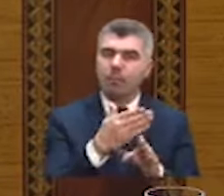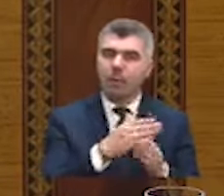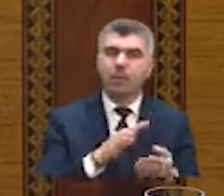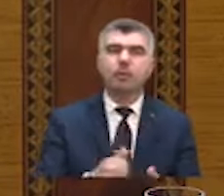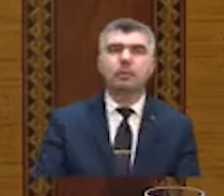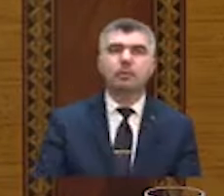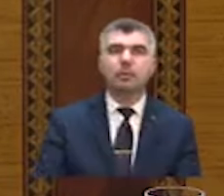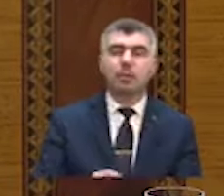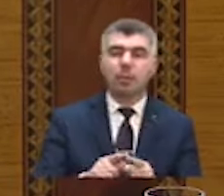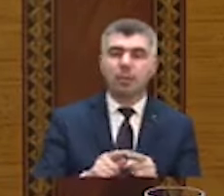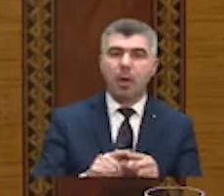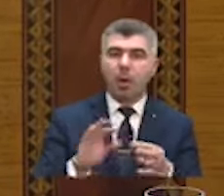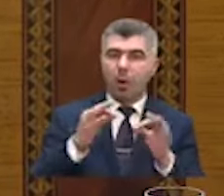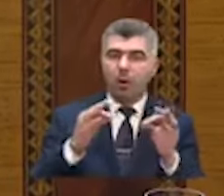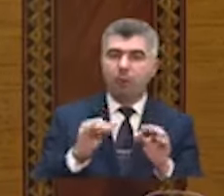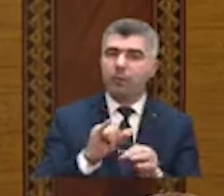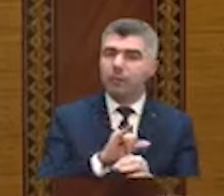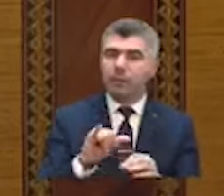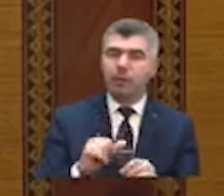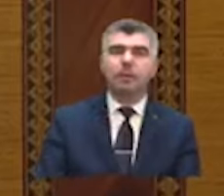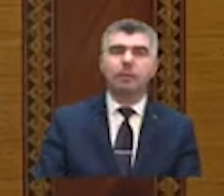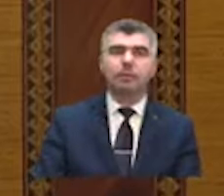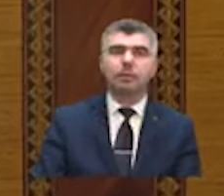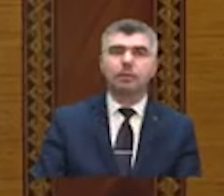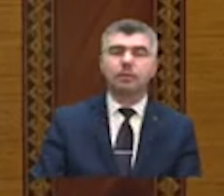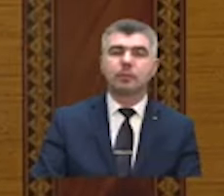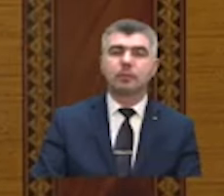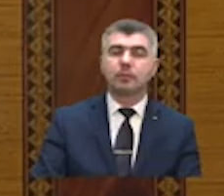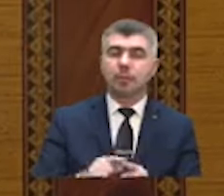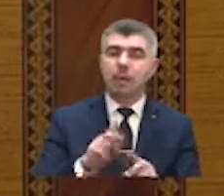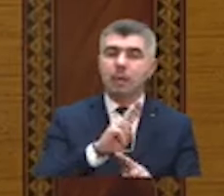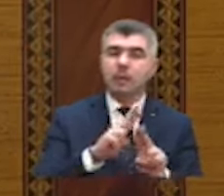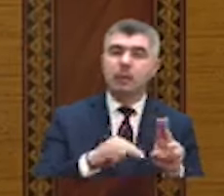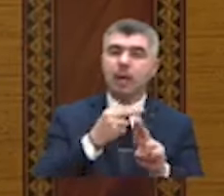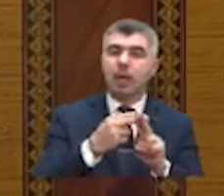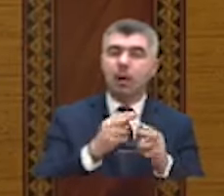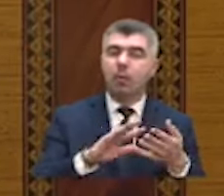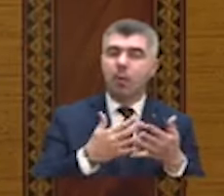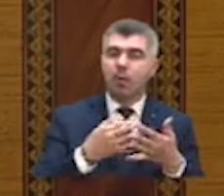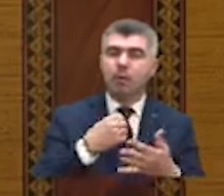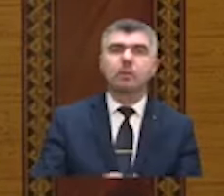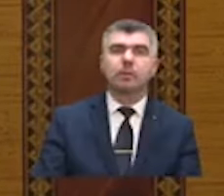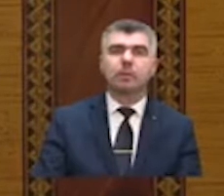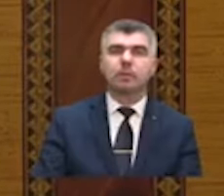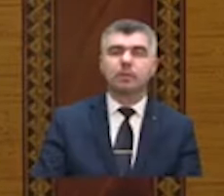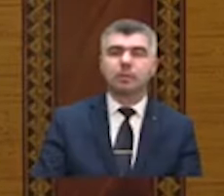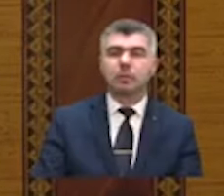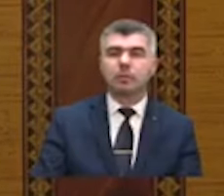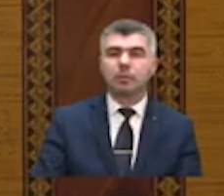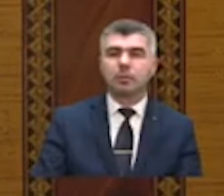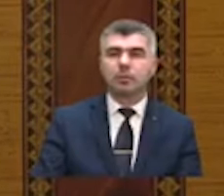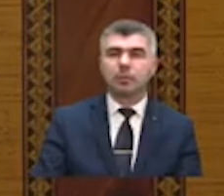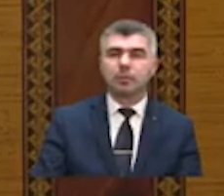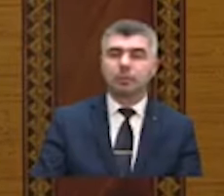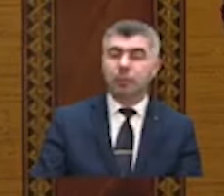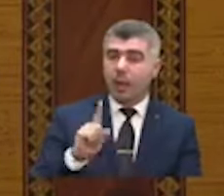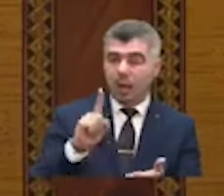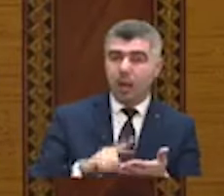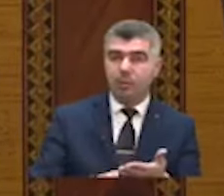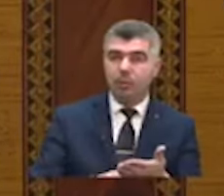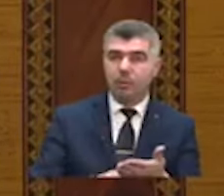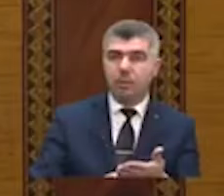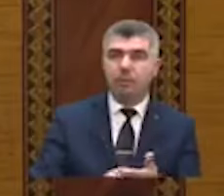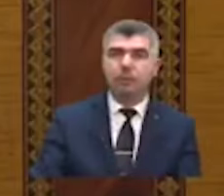ماطولش باش نجيب بعض الاجابات على التدخلات ديالكم لابد انه